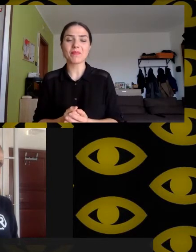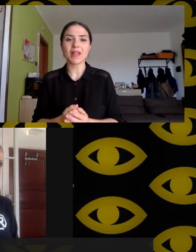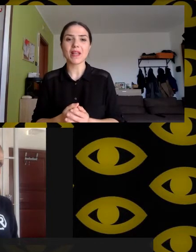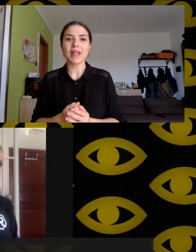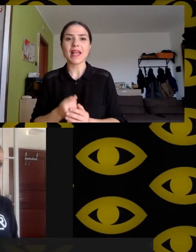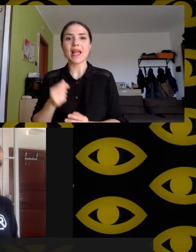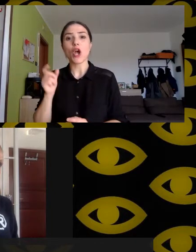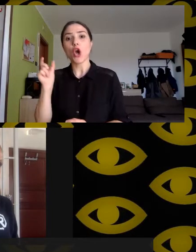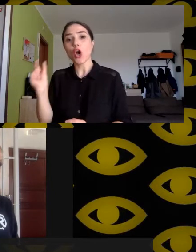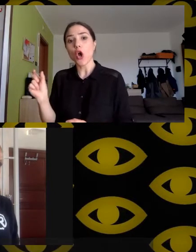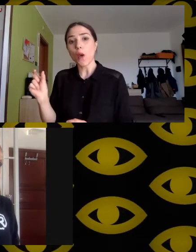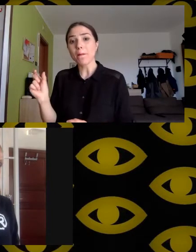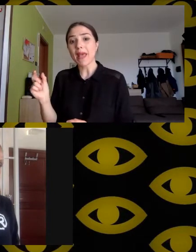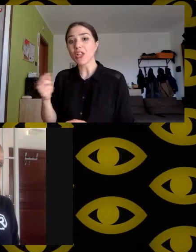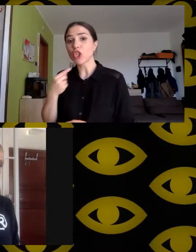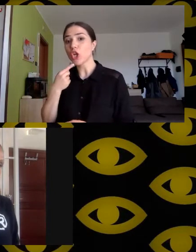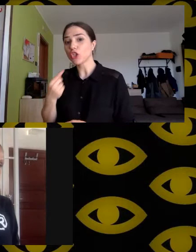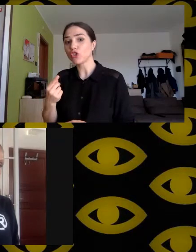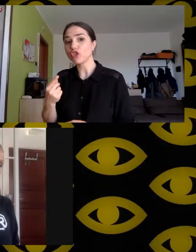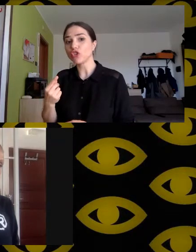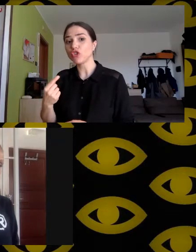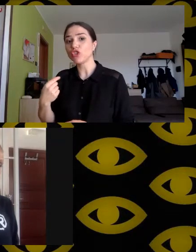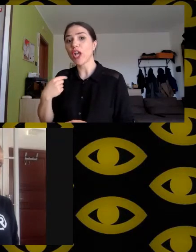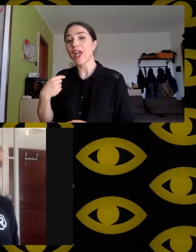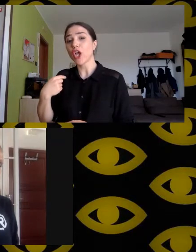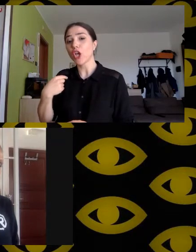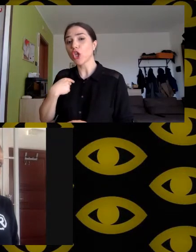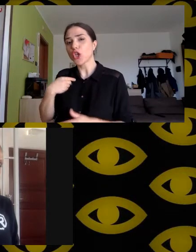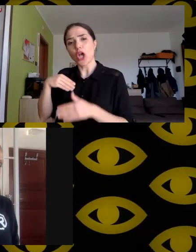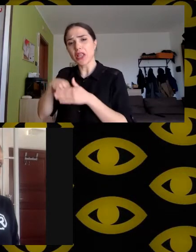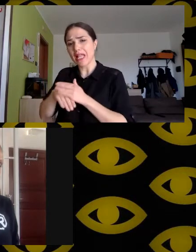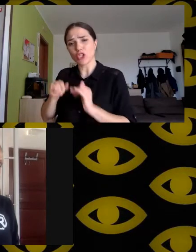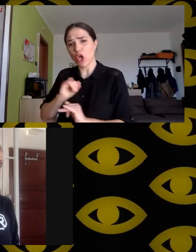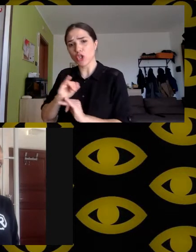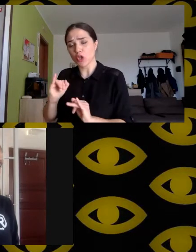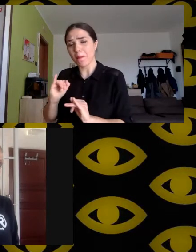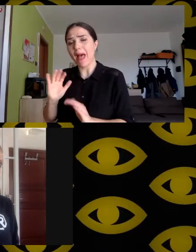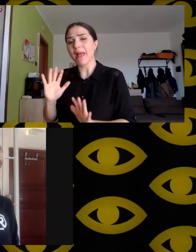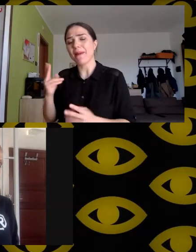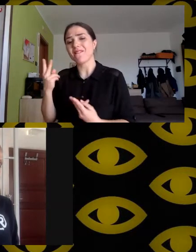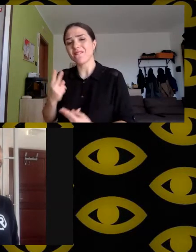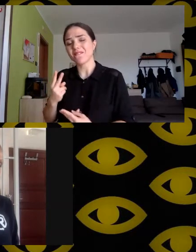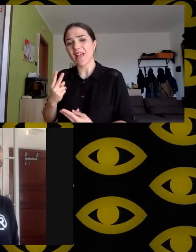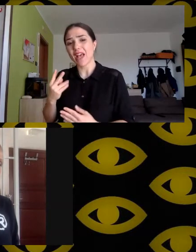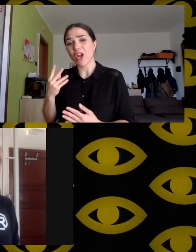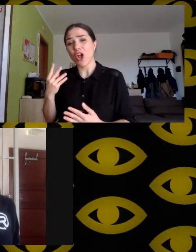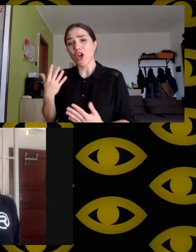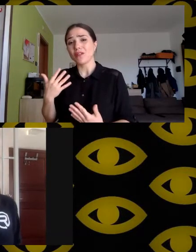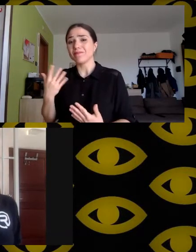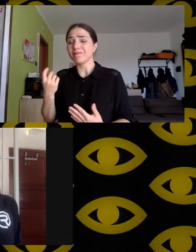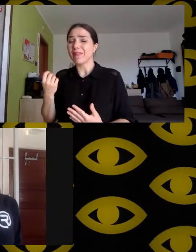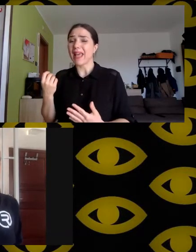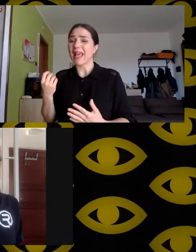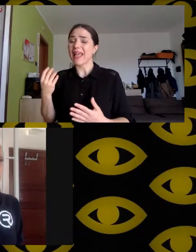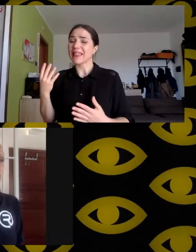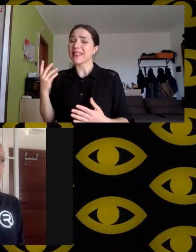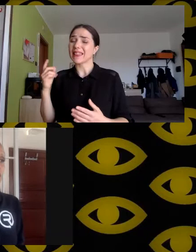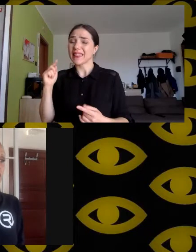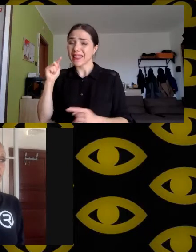ma comunque è difficile la comprensione per gli altri. Ed è proprio per questo che ti abbiamo invitato, Annalisa, perché tu,